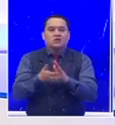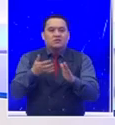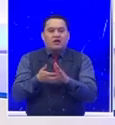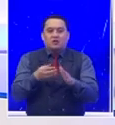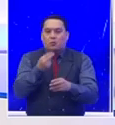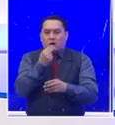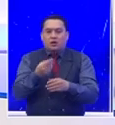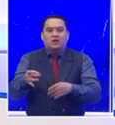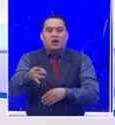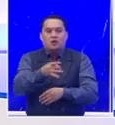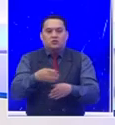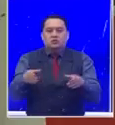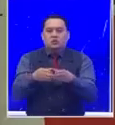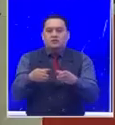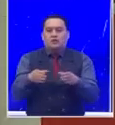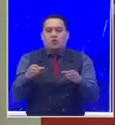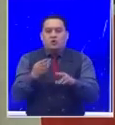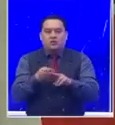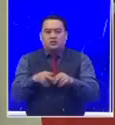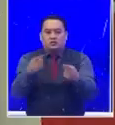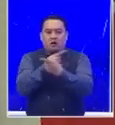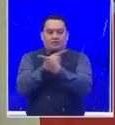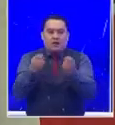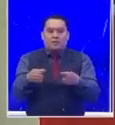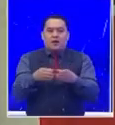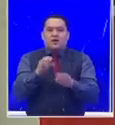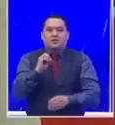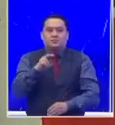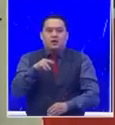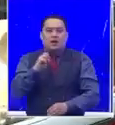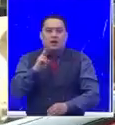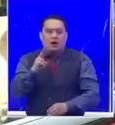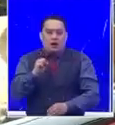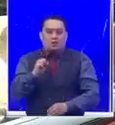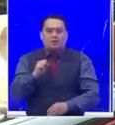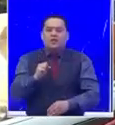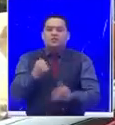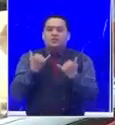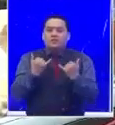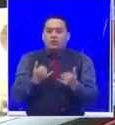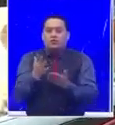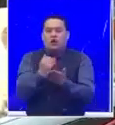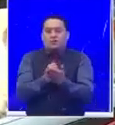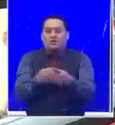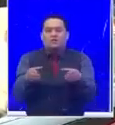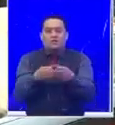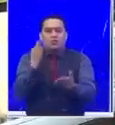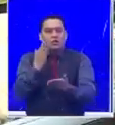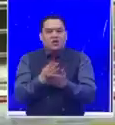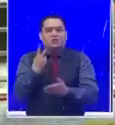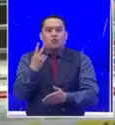продуктов поможет региональный стабилизационный фонд, заявляют представители СПК ЖТСУ. В настоящее время в запасе фонда имеется